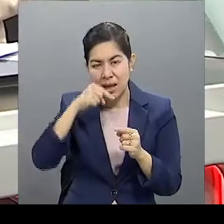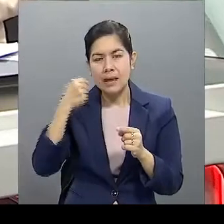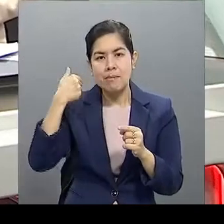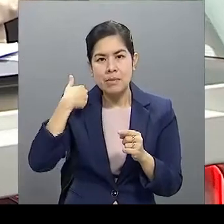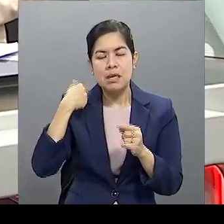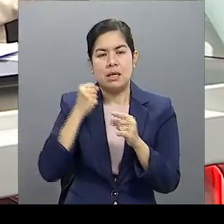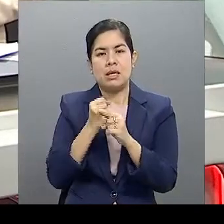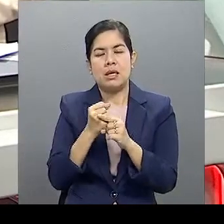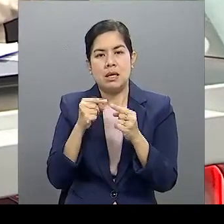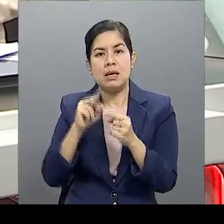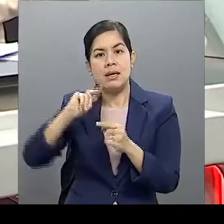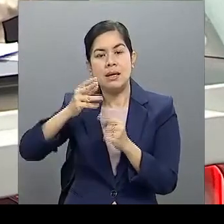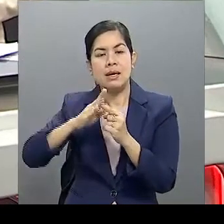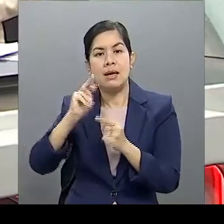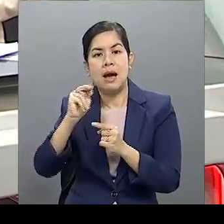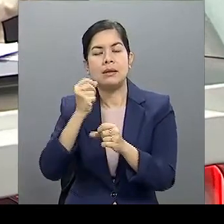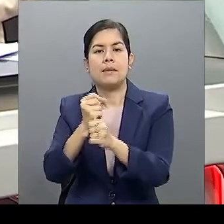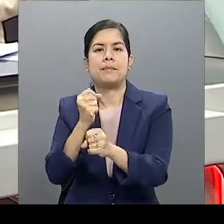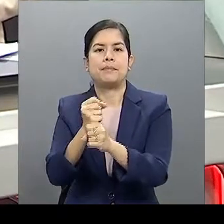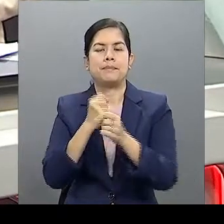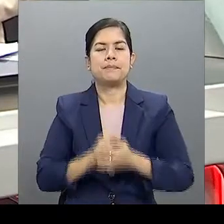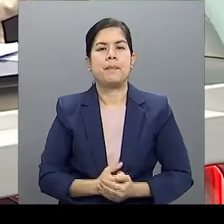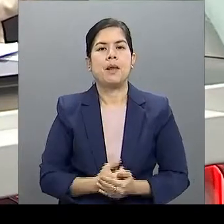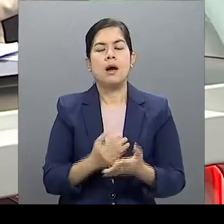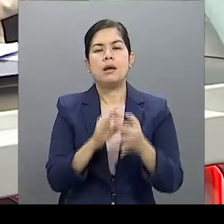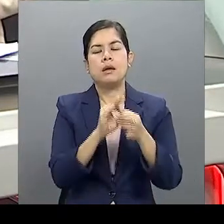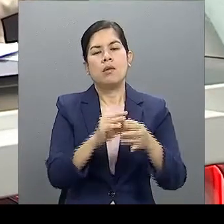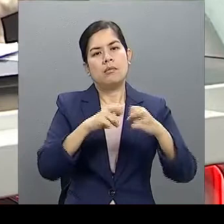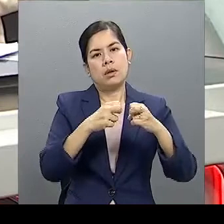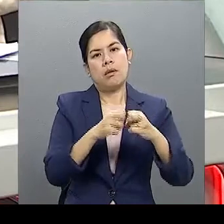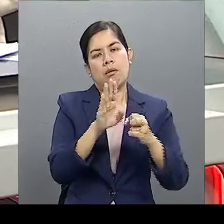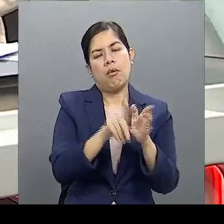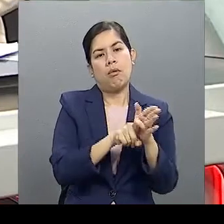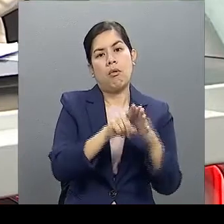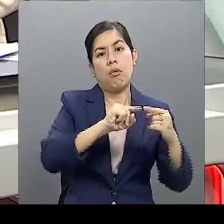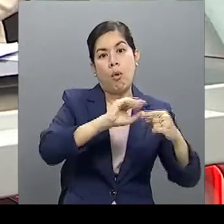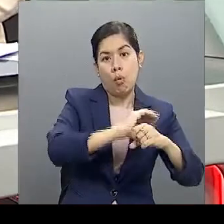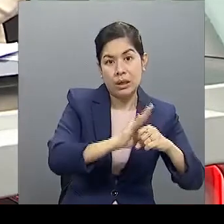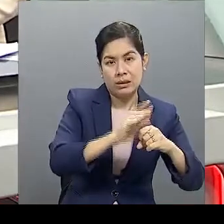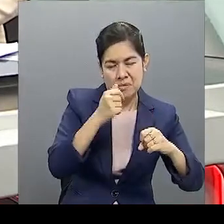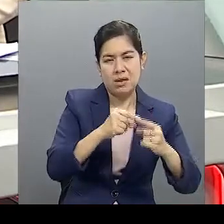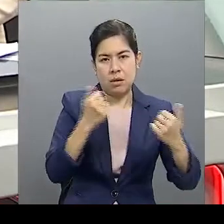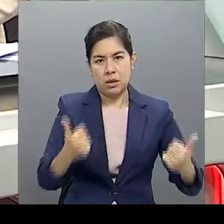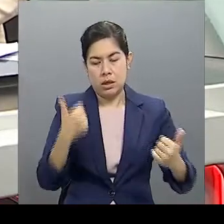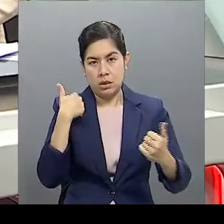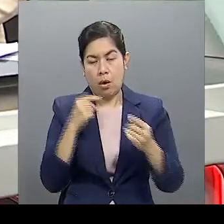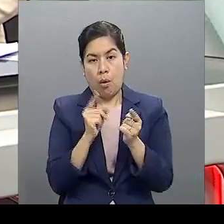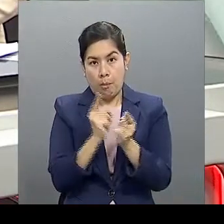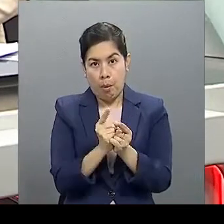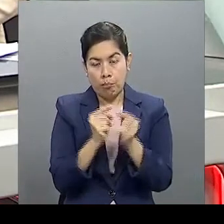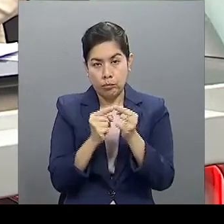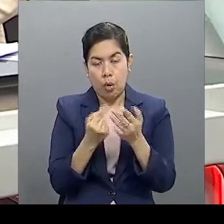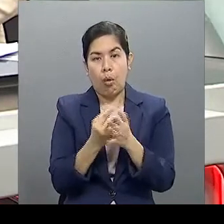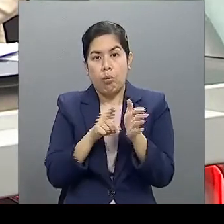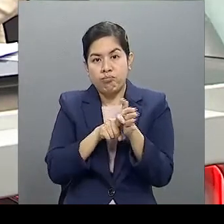ส่วนเรื่องนี้นะครับต้องมีการเกาะติดกันอย่างต่อเนื่องครับสถานการณ์โควิด19นะฮะเพราะว่าหลังจากที่พบผู้ติดเชื้อโควิด19ในประเทศเมียนมาเพิ่มขึ้นต่